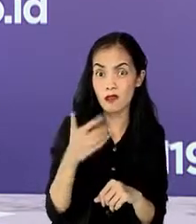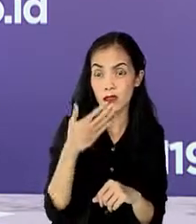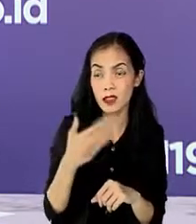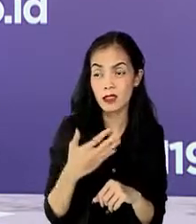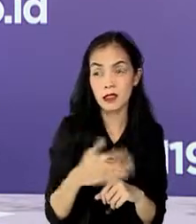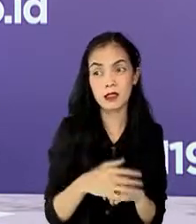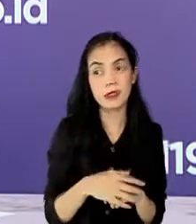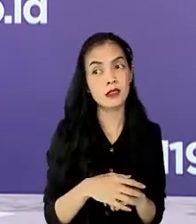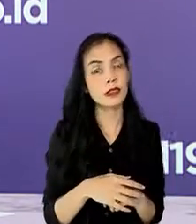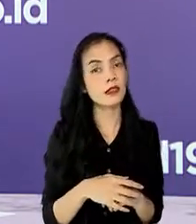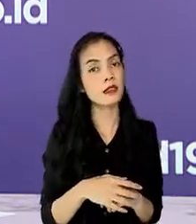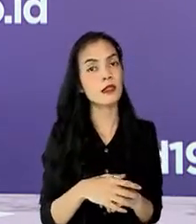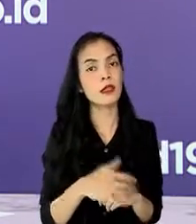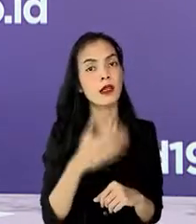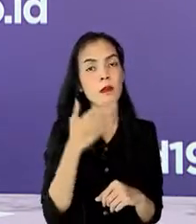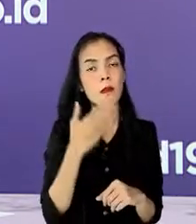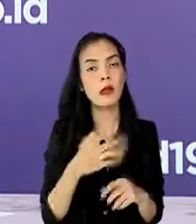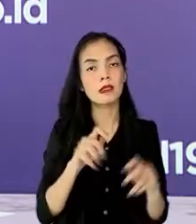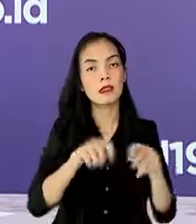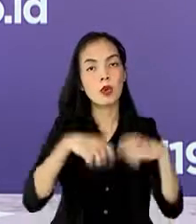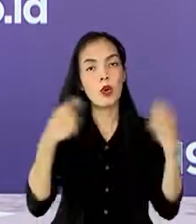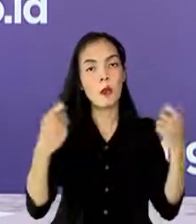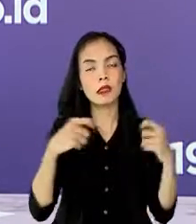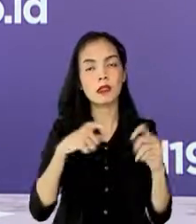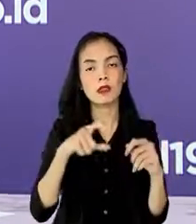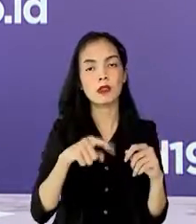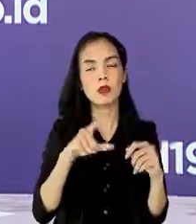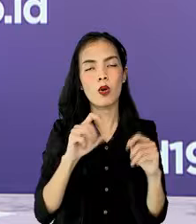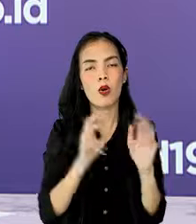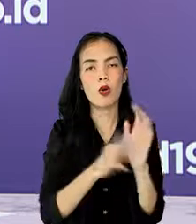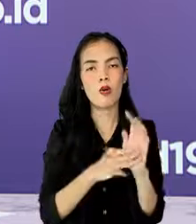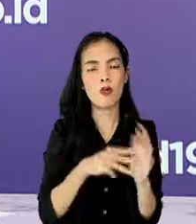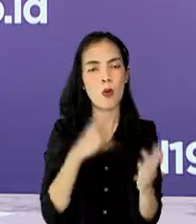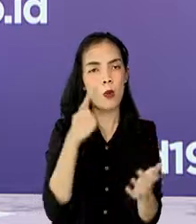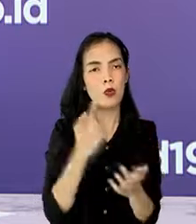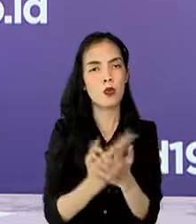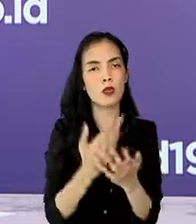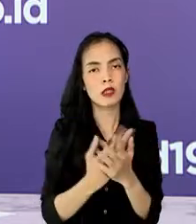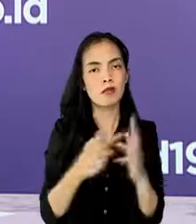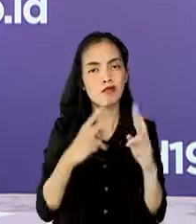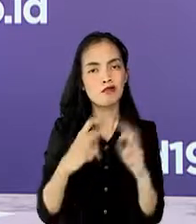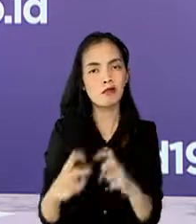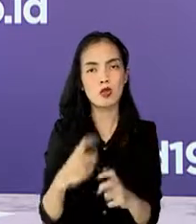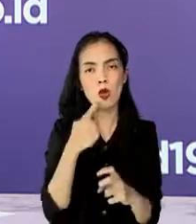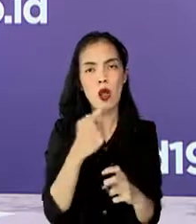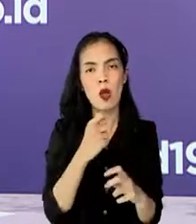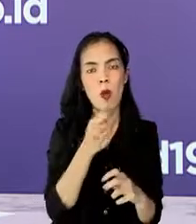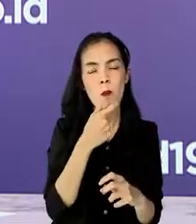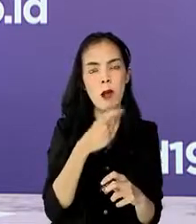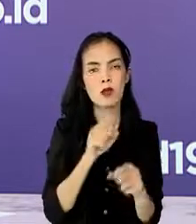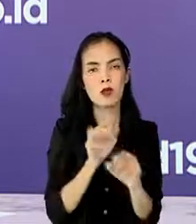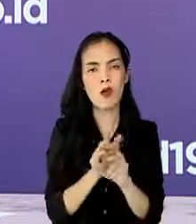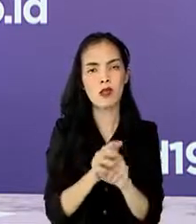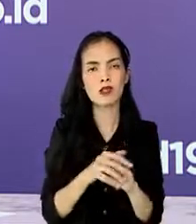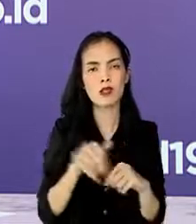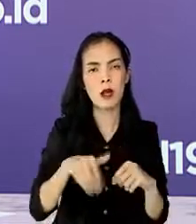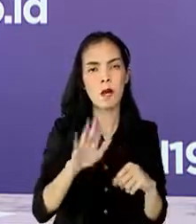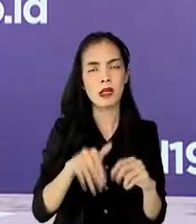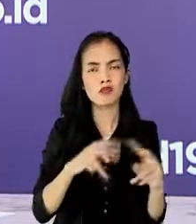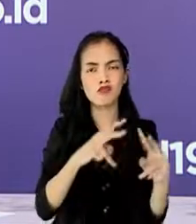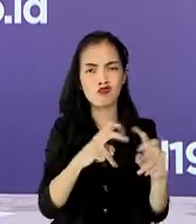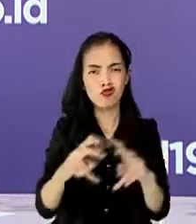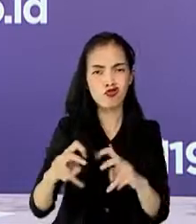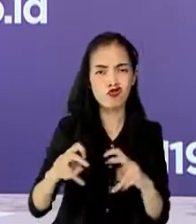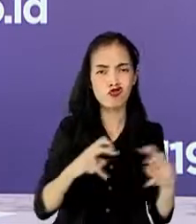kasih terima kasih kompas.com sejauh ini bukti ilmiah terkait obat copy 19 terus berkembang